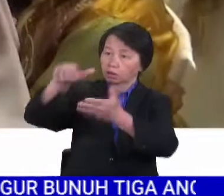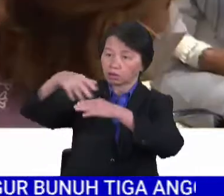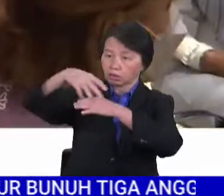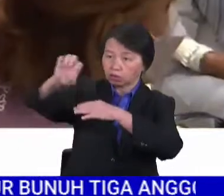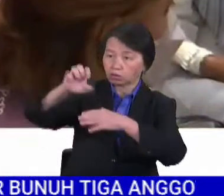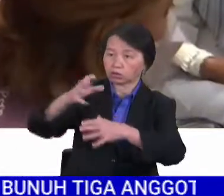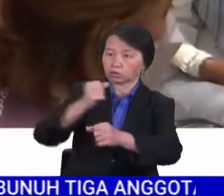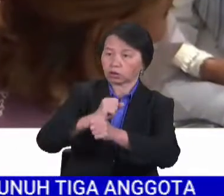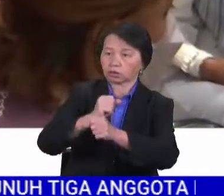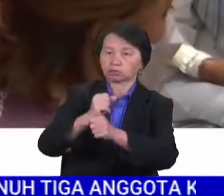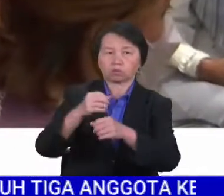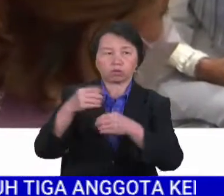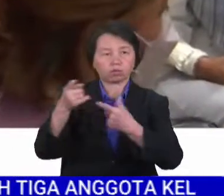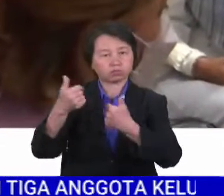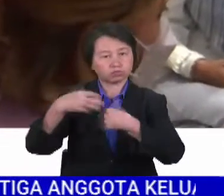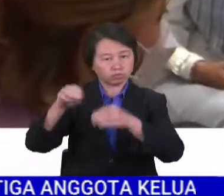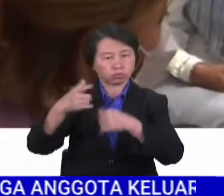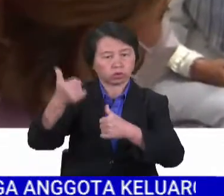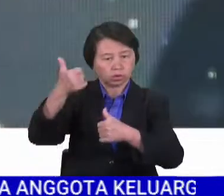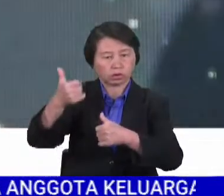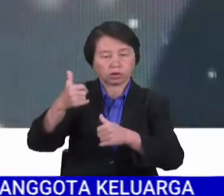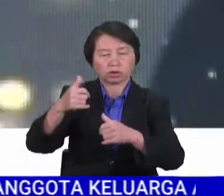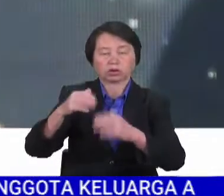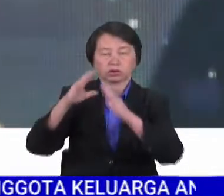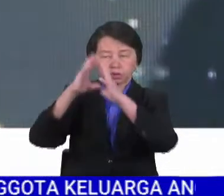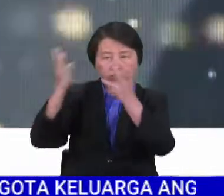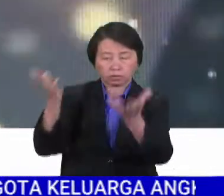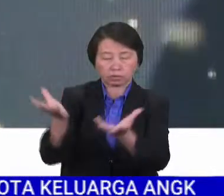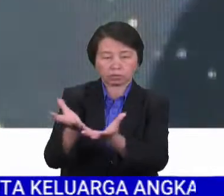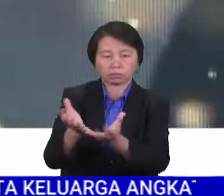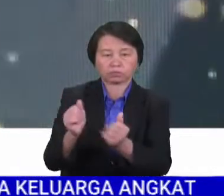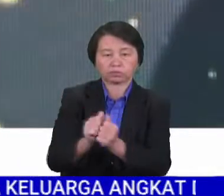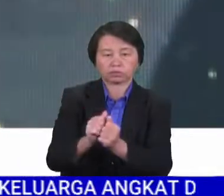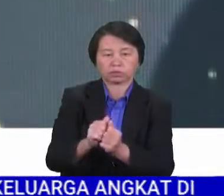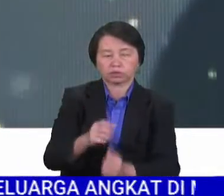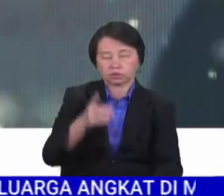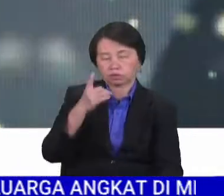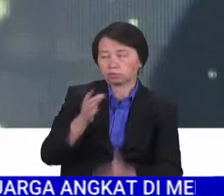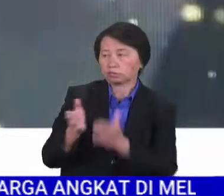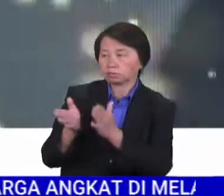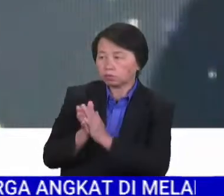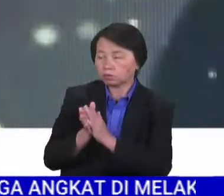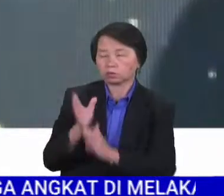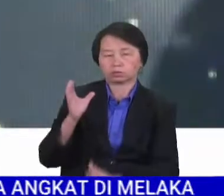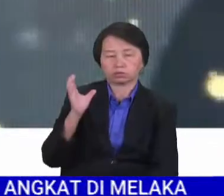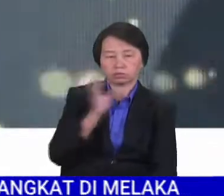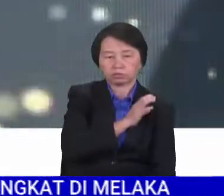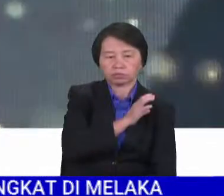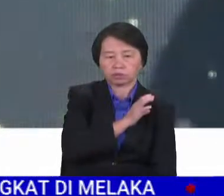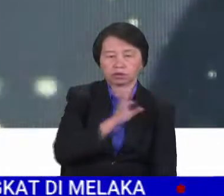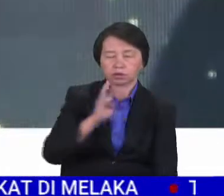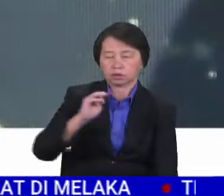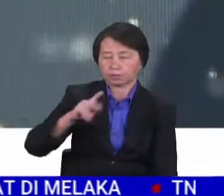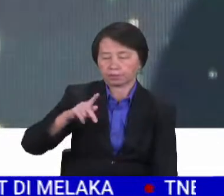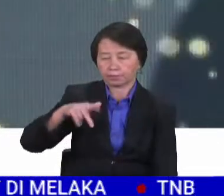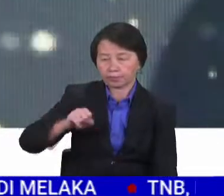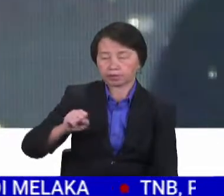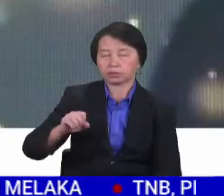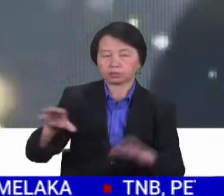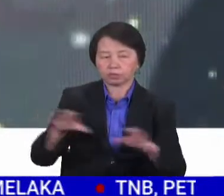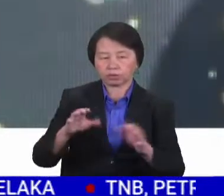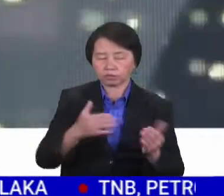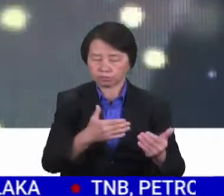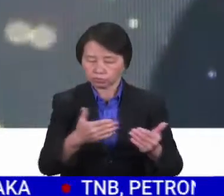export yang mendapat permintaan merangsangkan di peringkat global ke arah itu Datuk suraida memohon pengerusi dan ketua pengarah MPB untuk